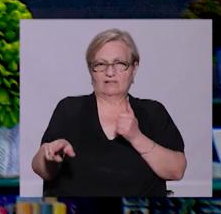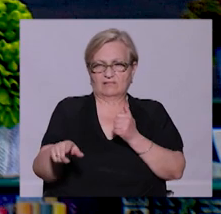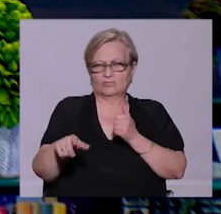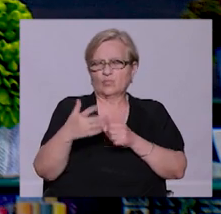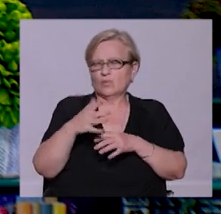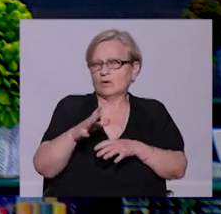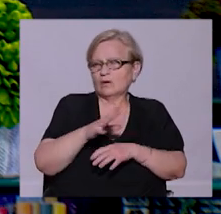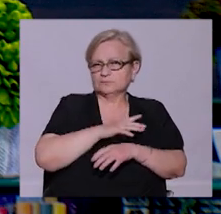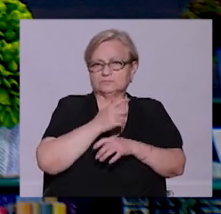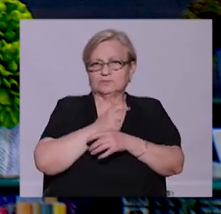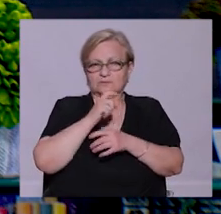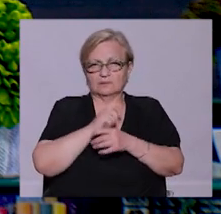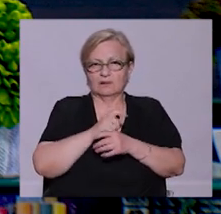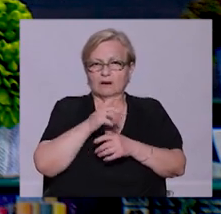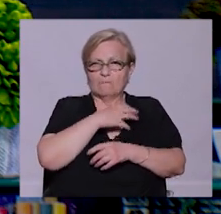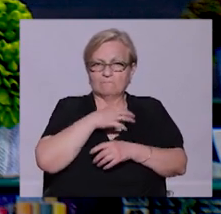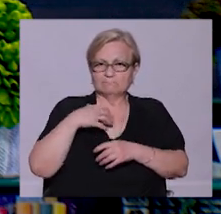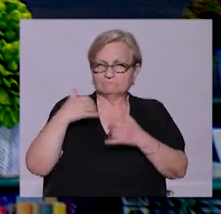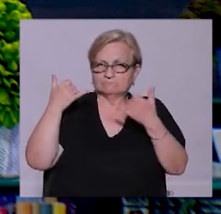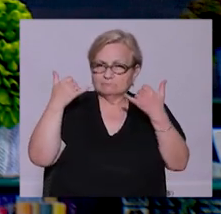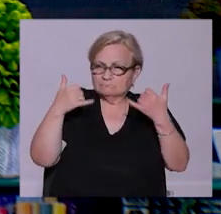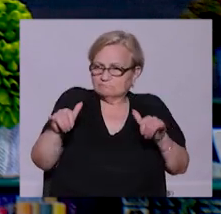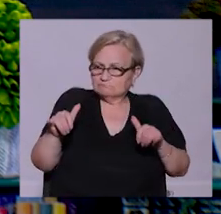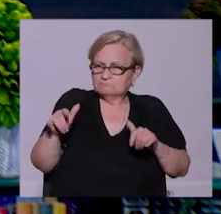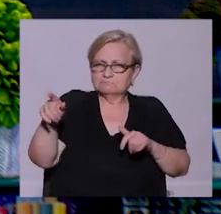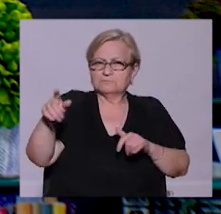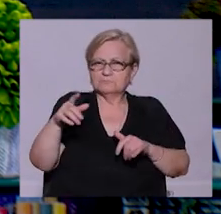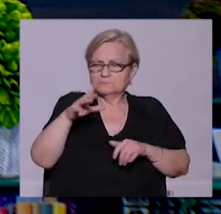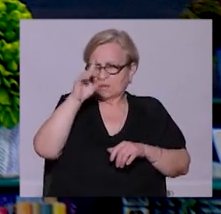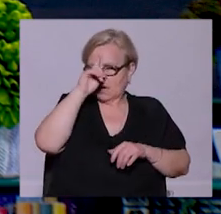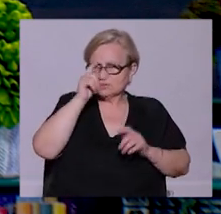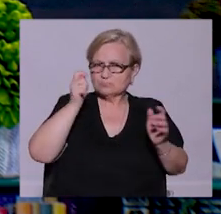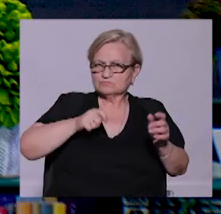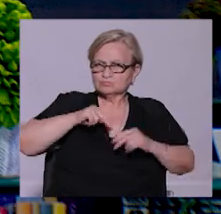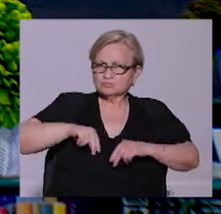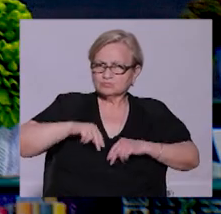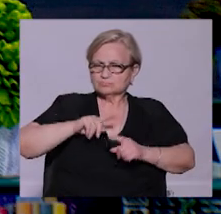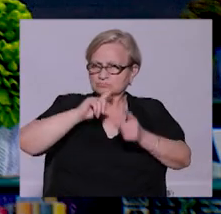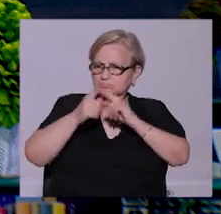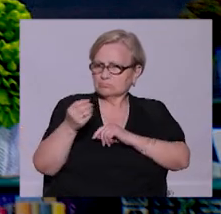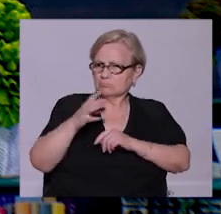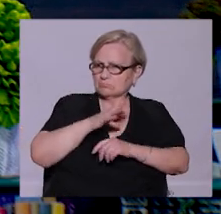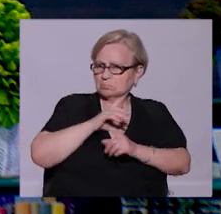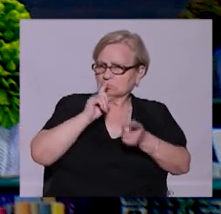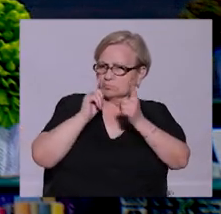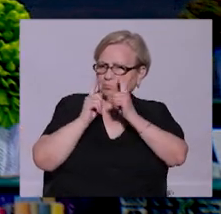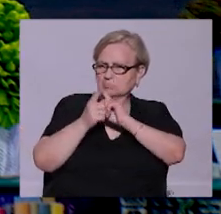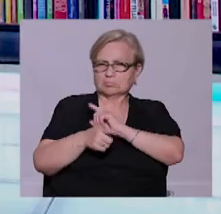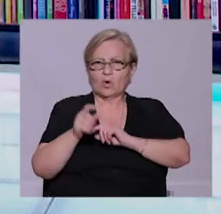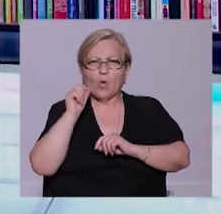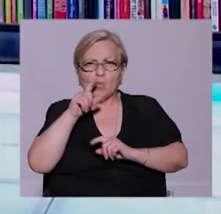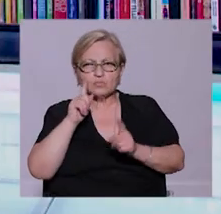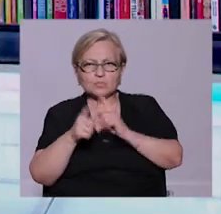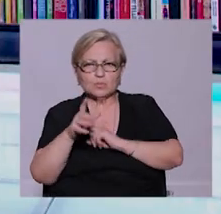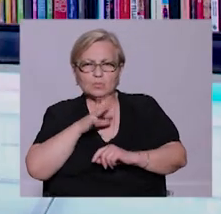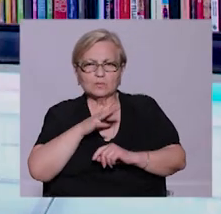რა ჰქონდა. მეფემ თქვა, ამ ჭედელს ღმერთის წყალობს, მრავალი აქვს, მის ქალს ჩემი შვილისთვის